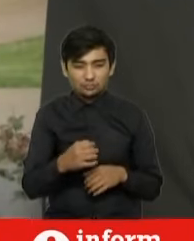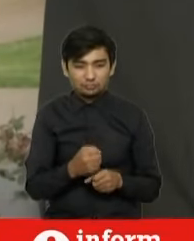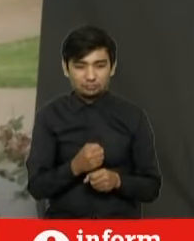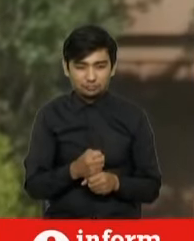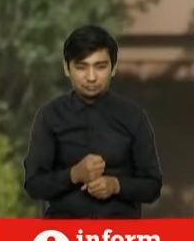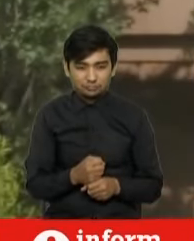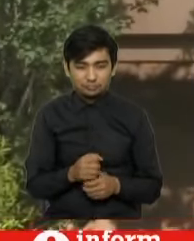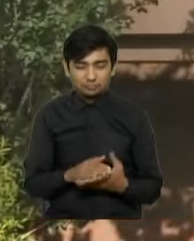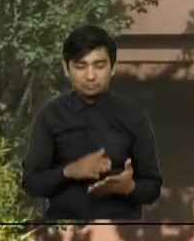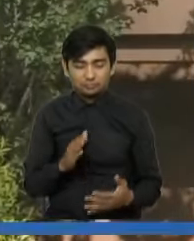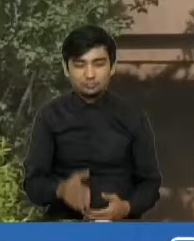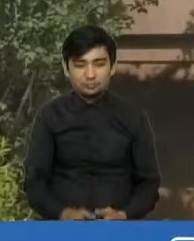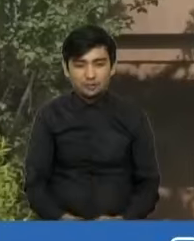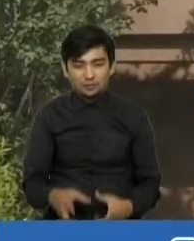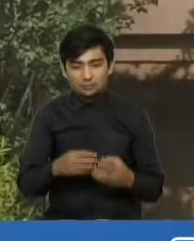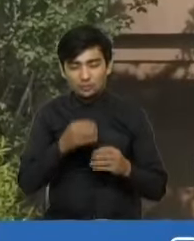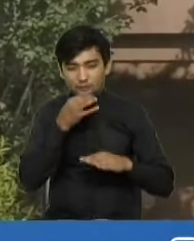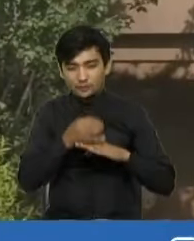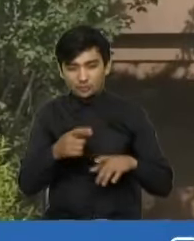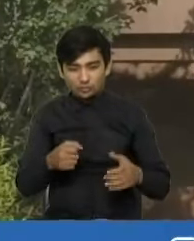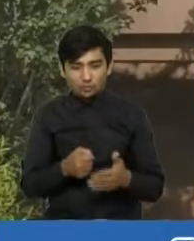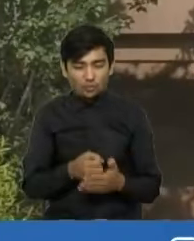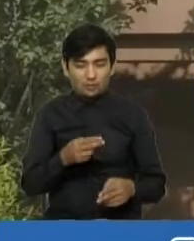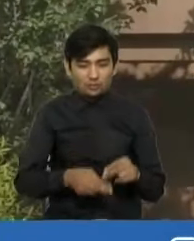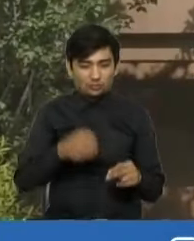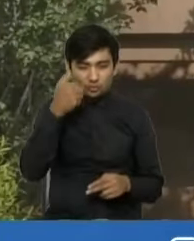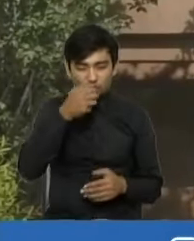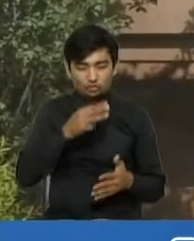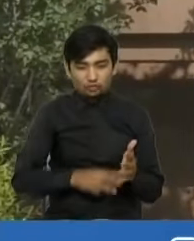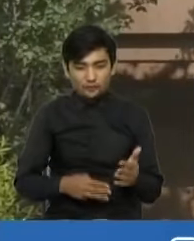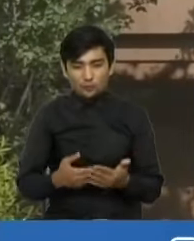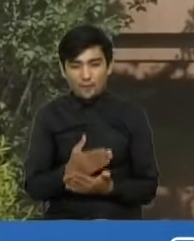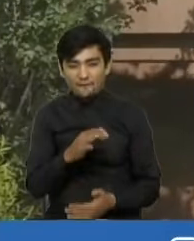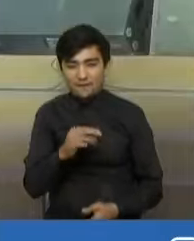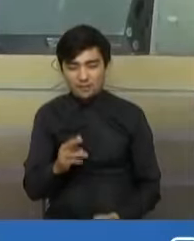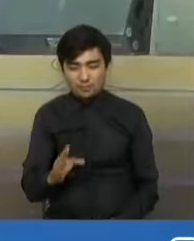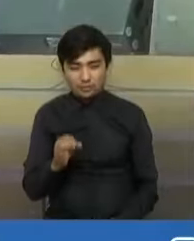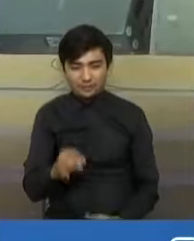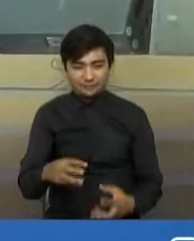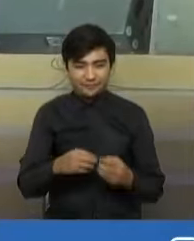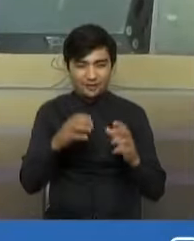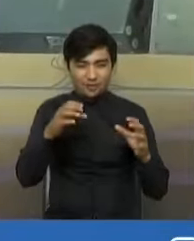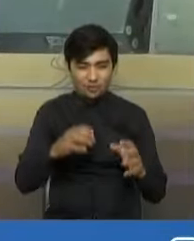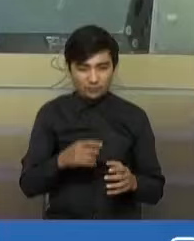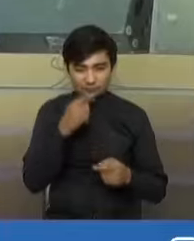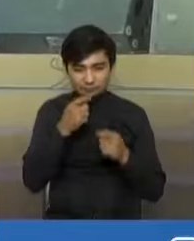жұмыстар жүргізуде. Осылайша жауаптылар жыл соңына дейін айыппұлдың жаңа түрін енгізбек. Әзірге заң жобасы